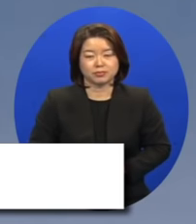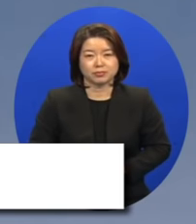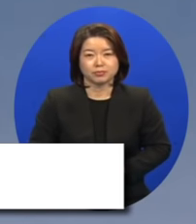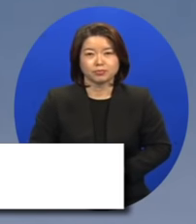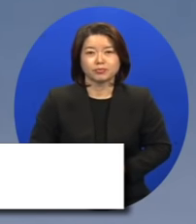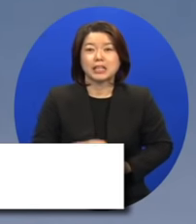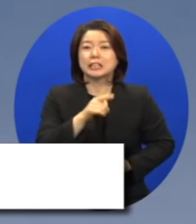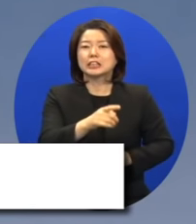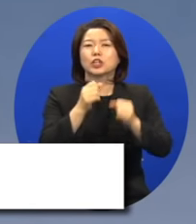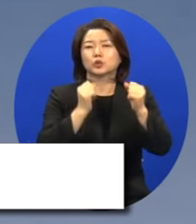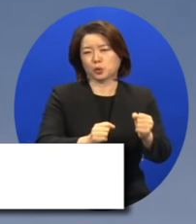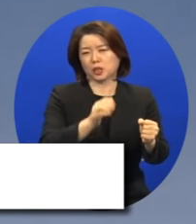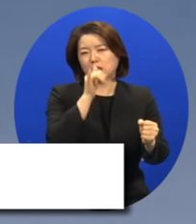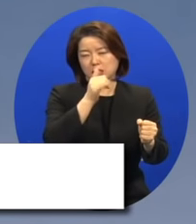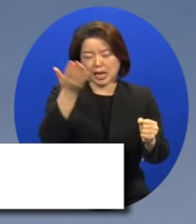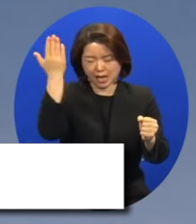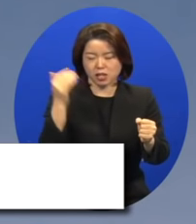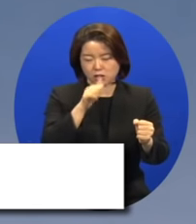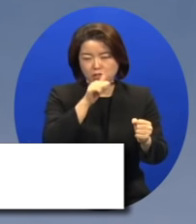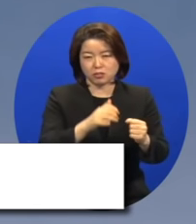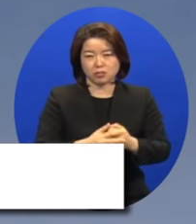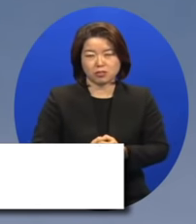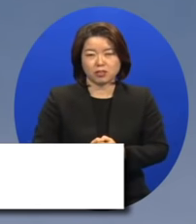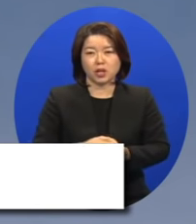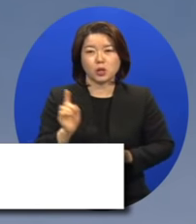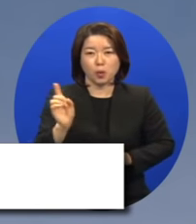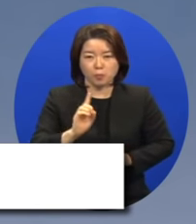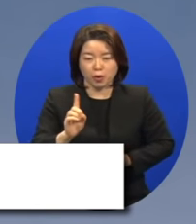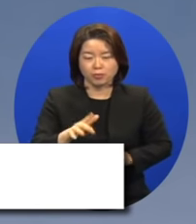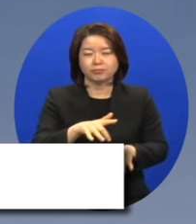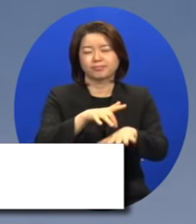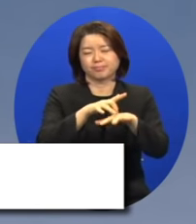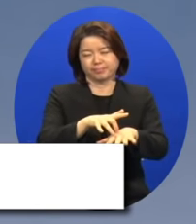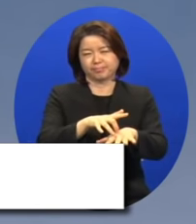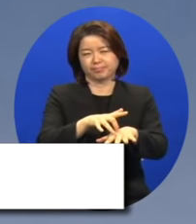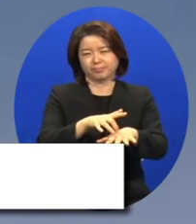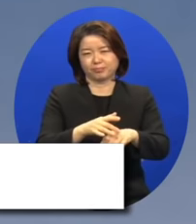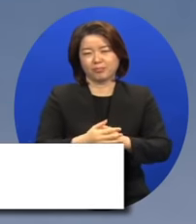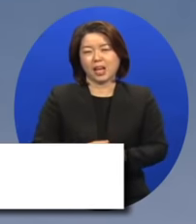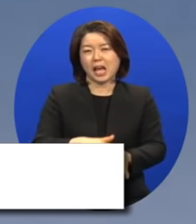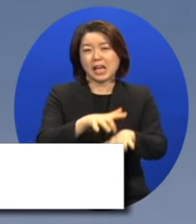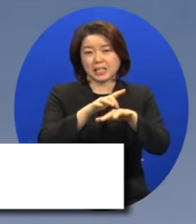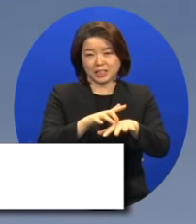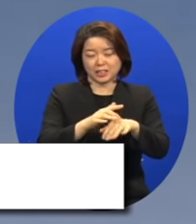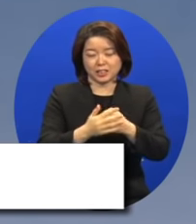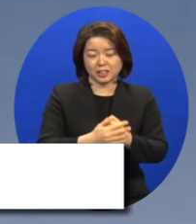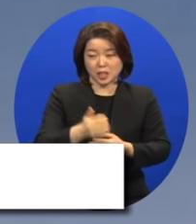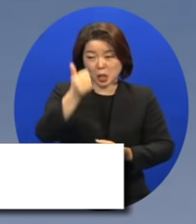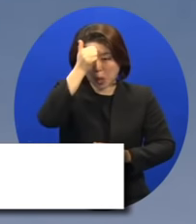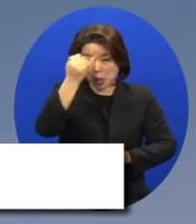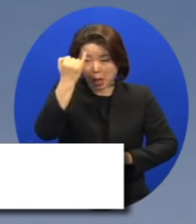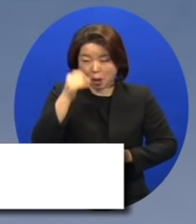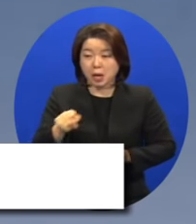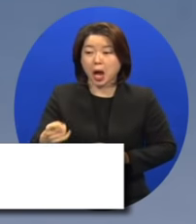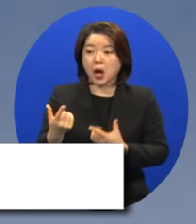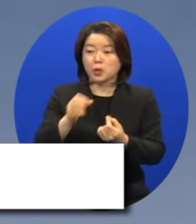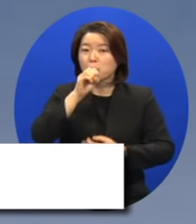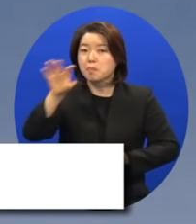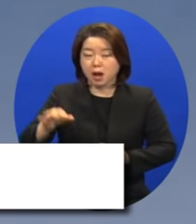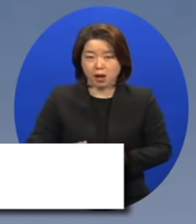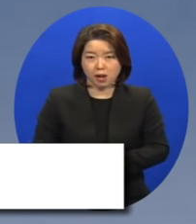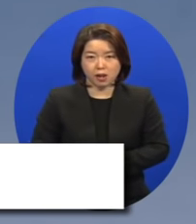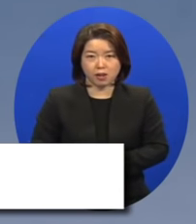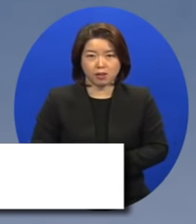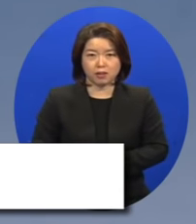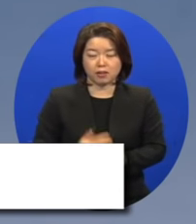행동하는존재가있었다 .그것은사탄이었다.사탄은 아담과이브에게바로그렇게말